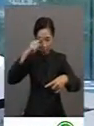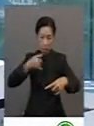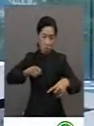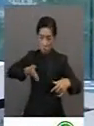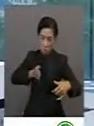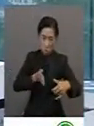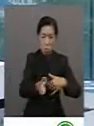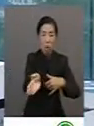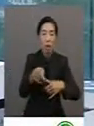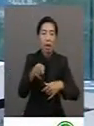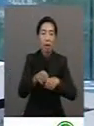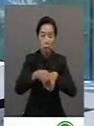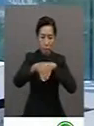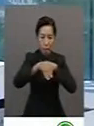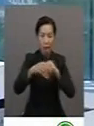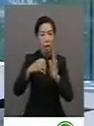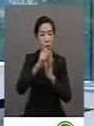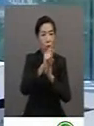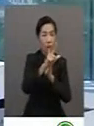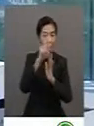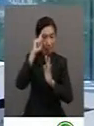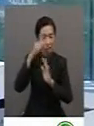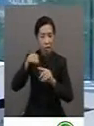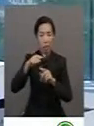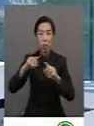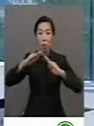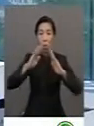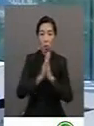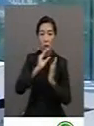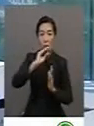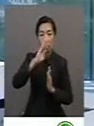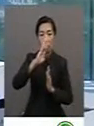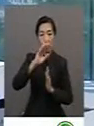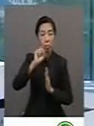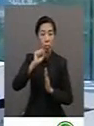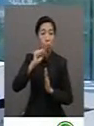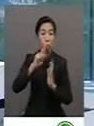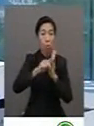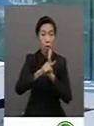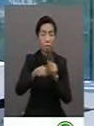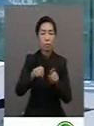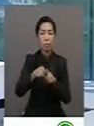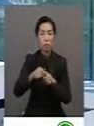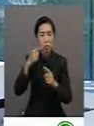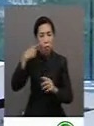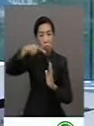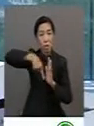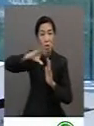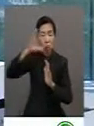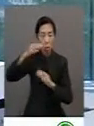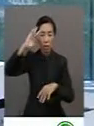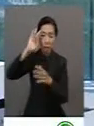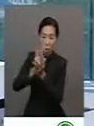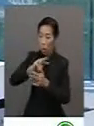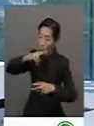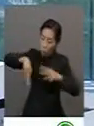นี้ตำรวจตั้งป้อมที่อำเภอวัดโบดจังหวัดพิษณุโลกตั้งด่านตรวจตามปกตินี่แหละครับก็ตรวจความผิด